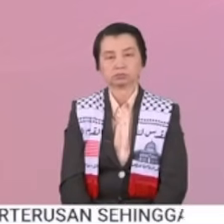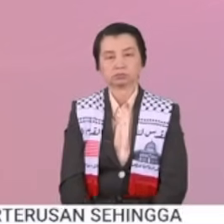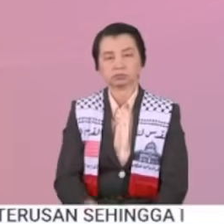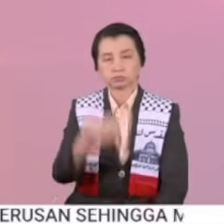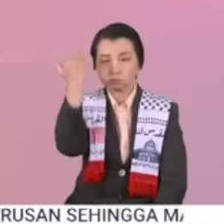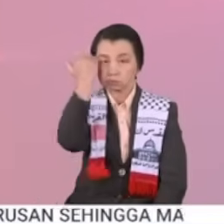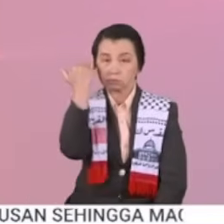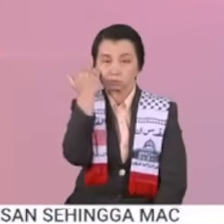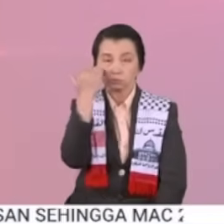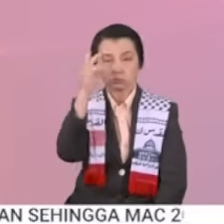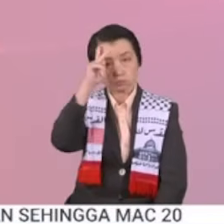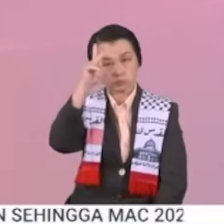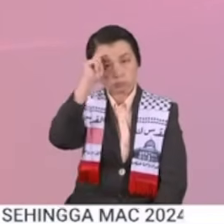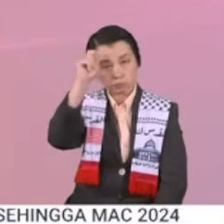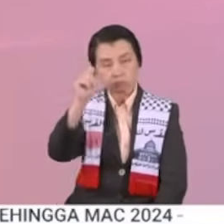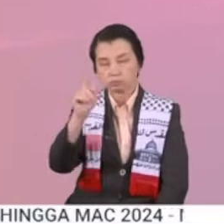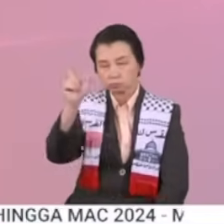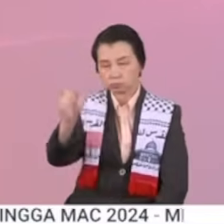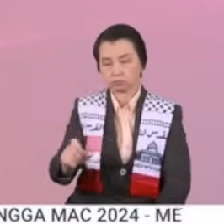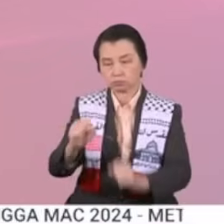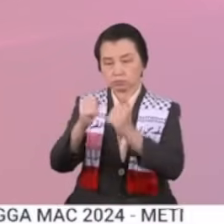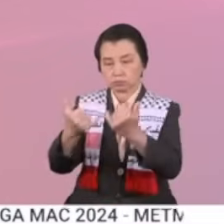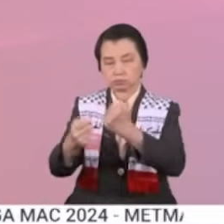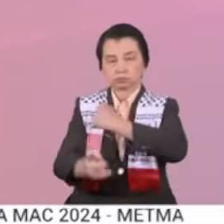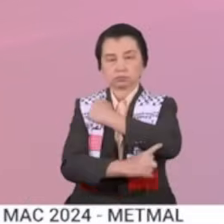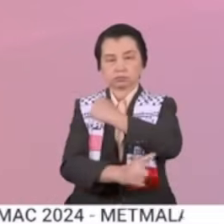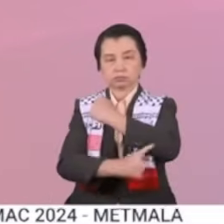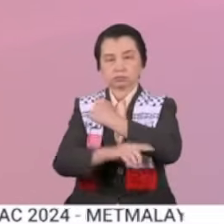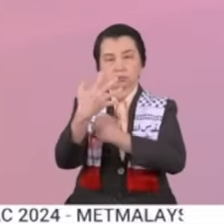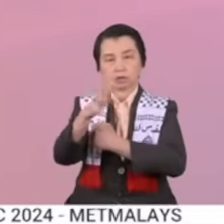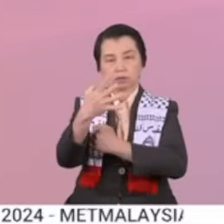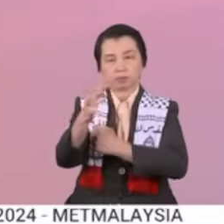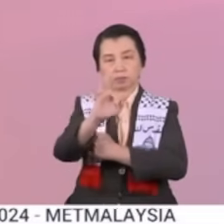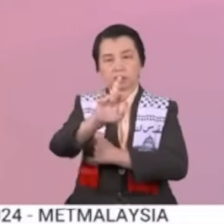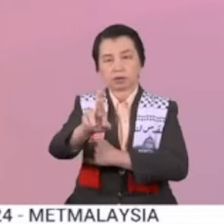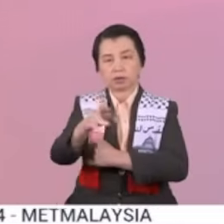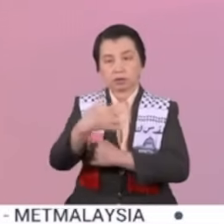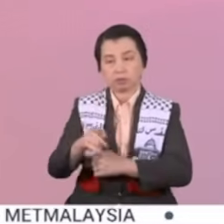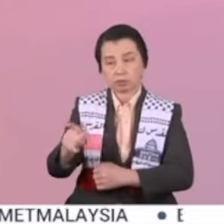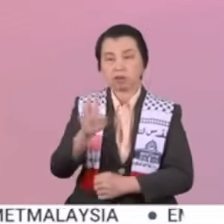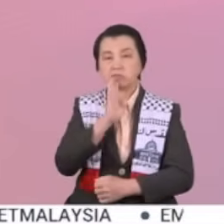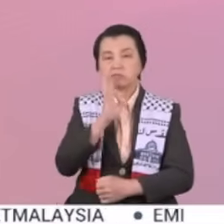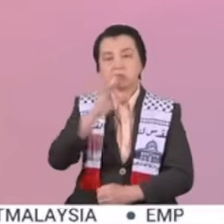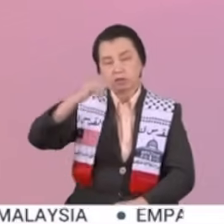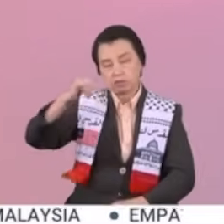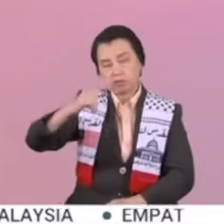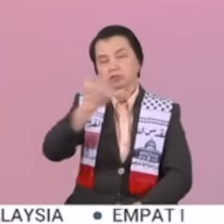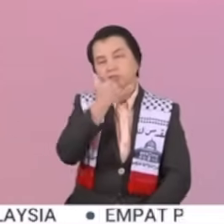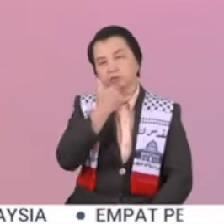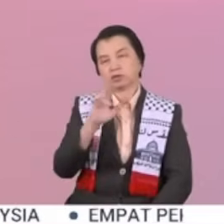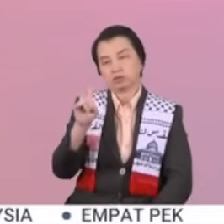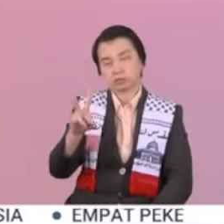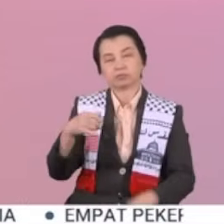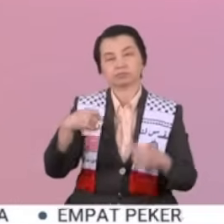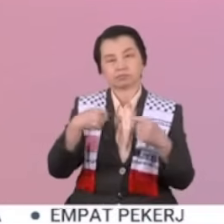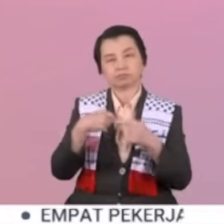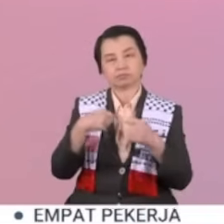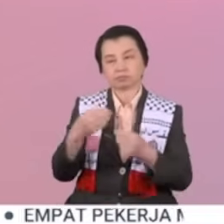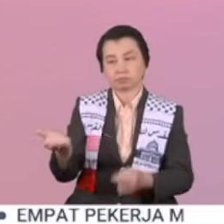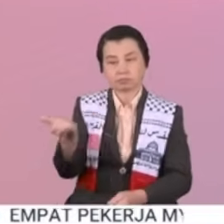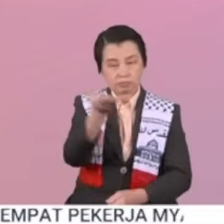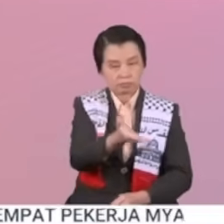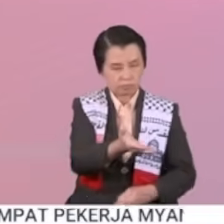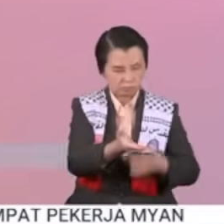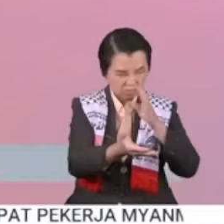di Mahkamah sesyen Kuala Terengganu pula seorang pemilik Syarikat didenda R r000 selepas mengaku bersalah atas dua pertuduhan kemuka